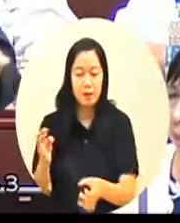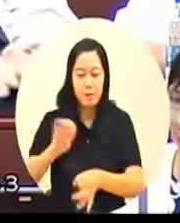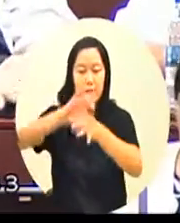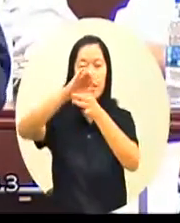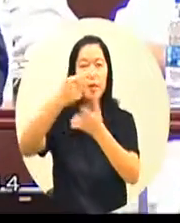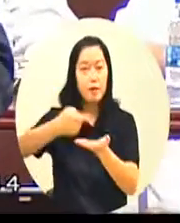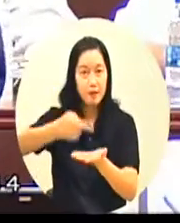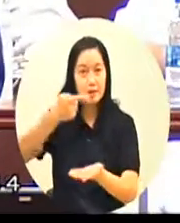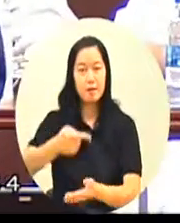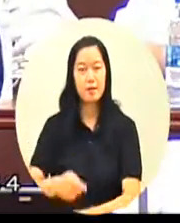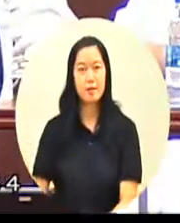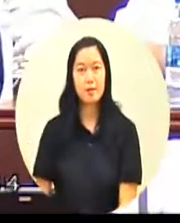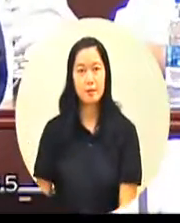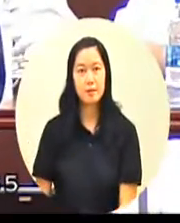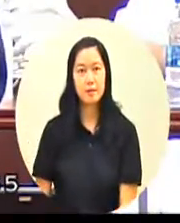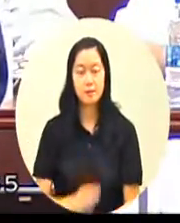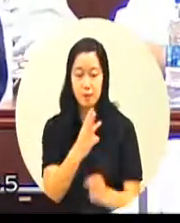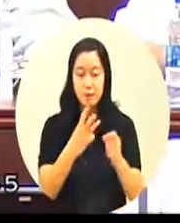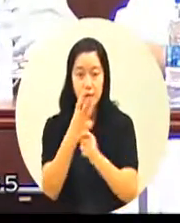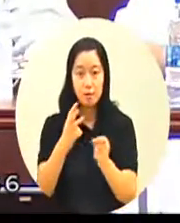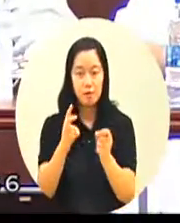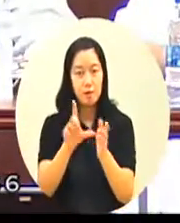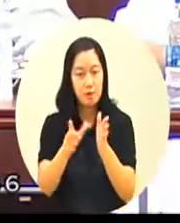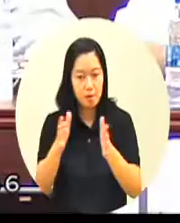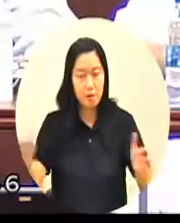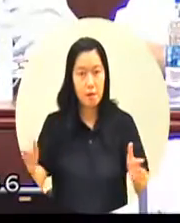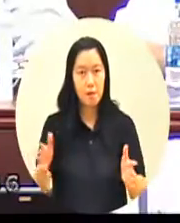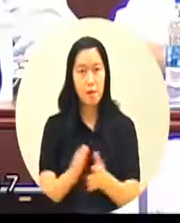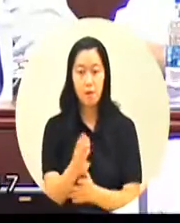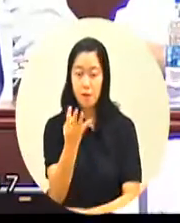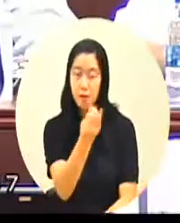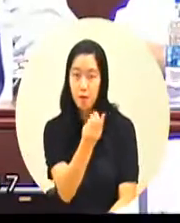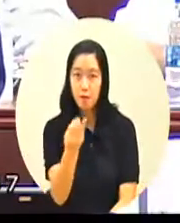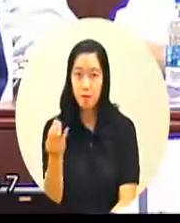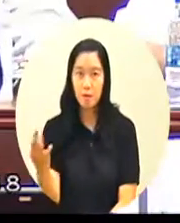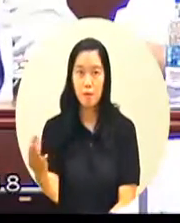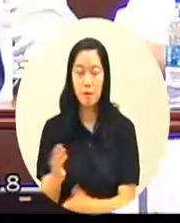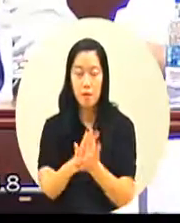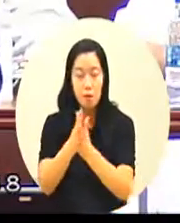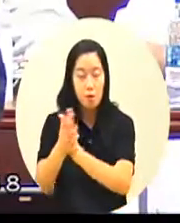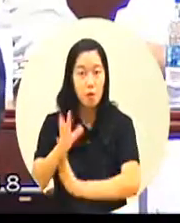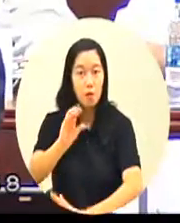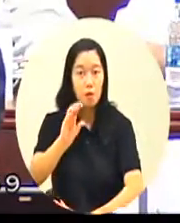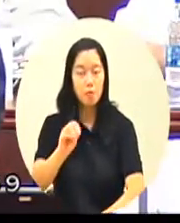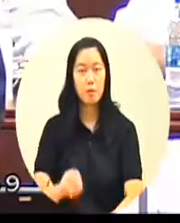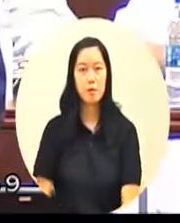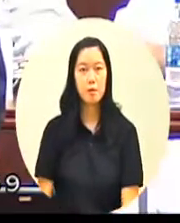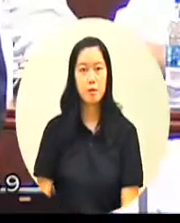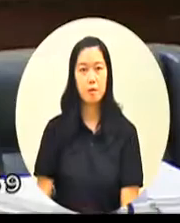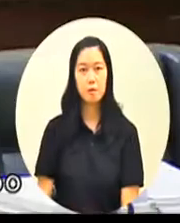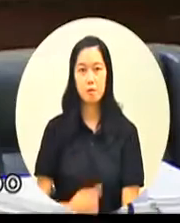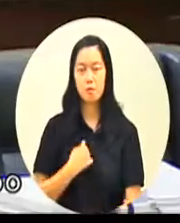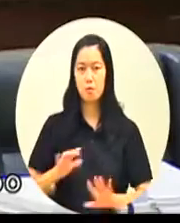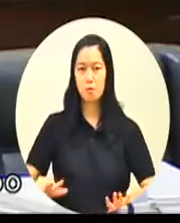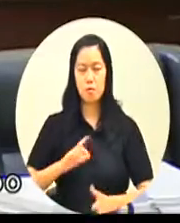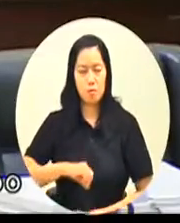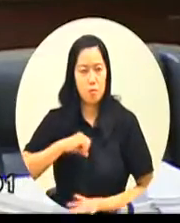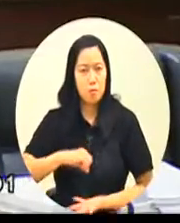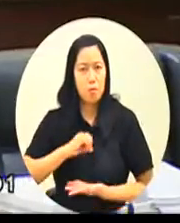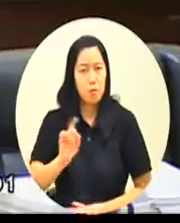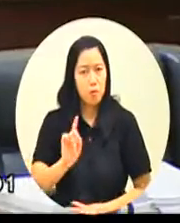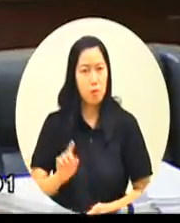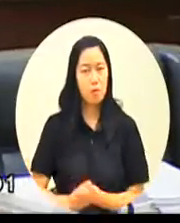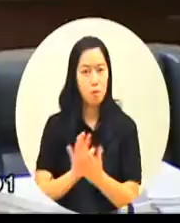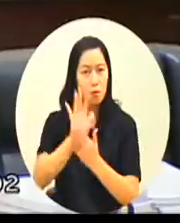考就三年来的这个造价，主要是造价、啊、有没有变动来做。 其实我是还蛮担心说未来这个房屋